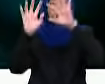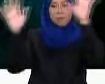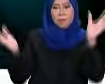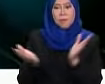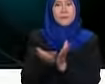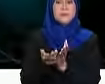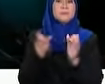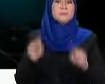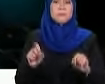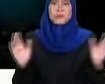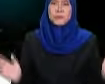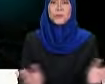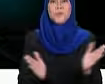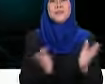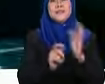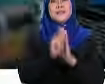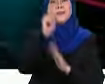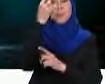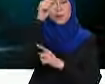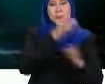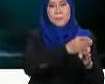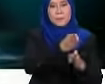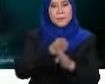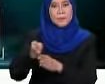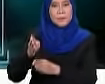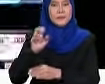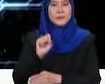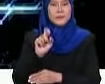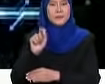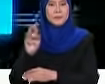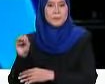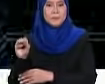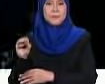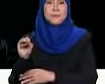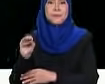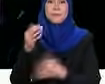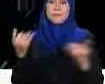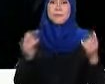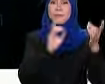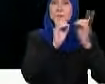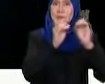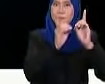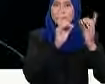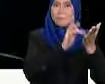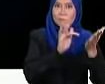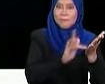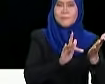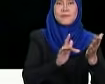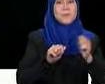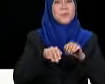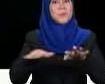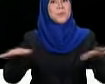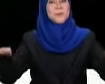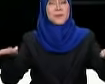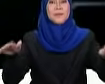pelajar yang bermotivasi tinggi dalam bidang stem ini karena aplikasi digital kini digunakan secara meluas